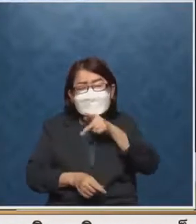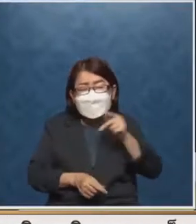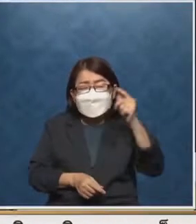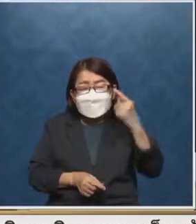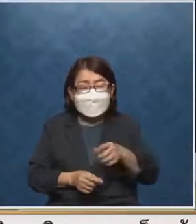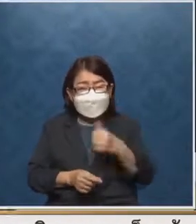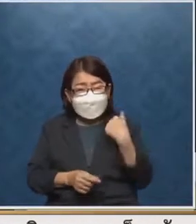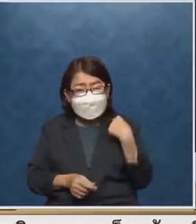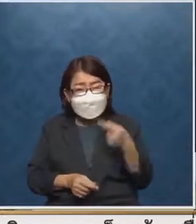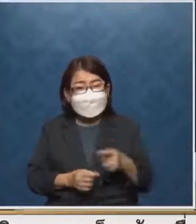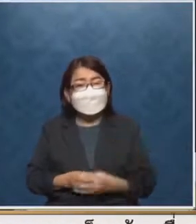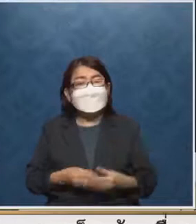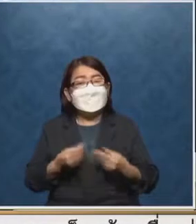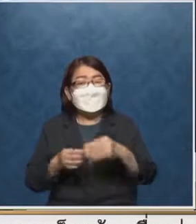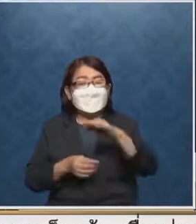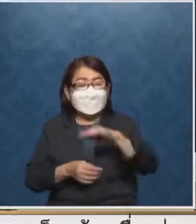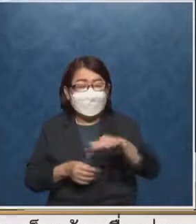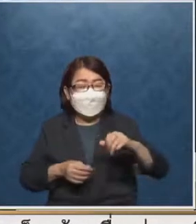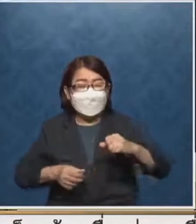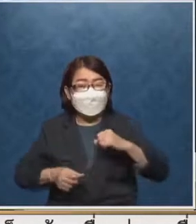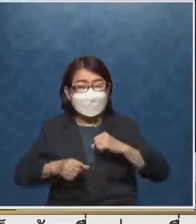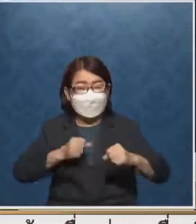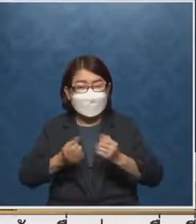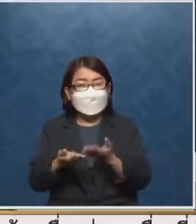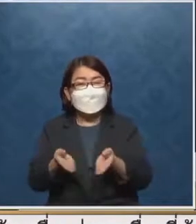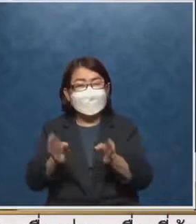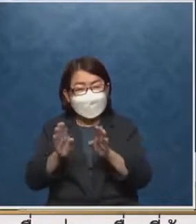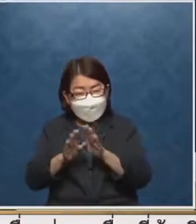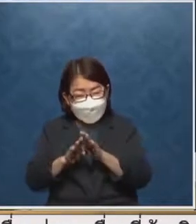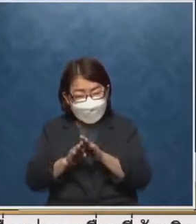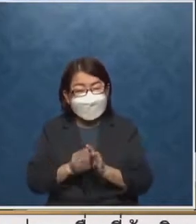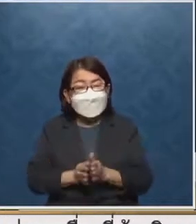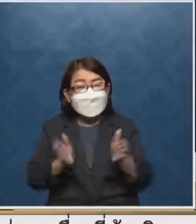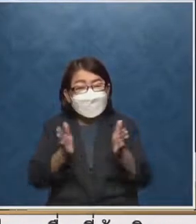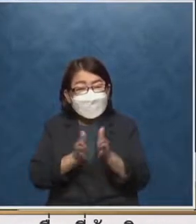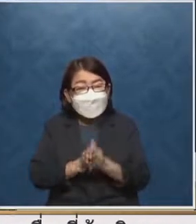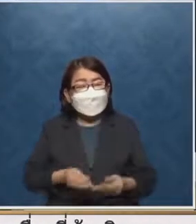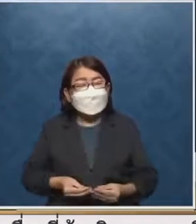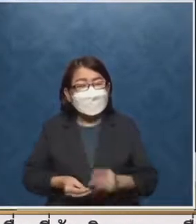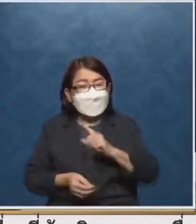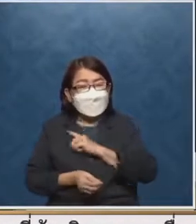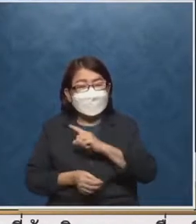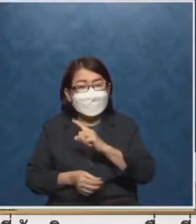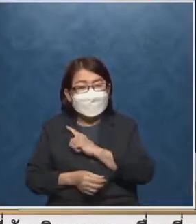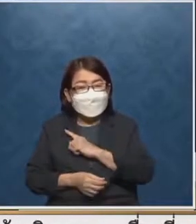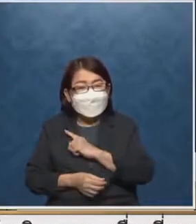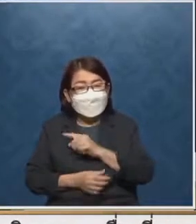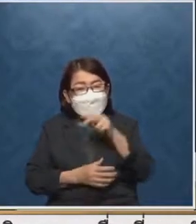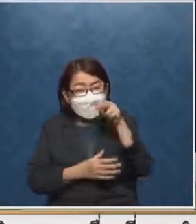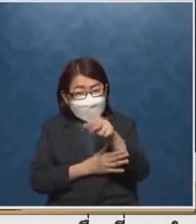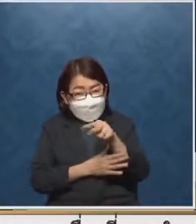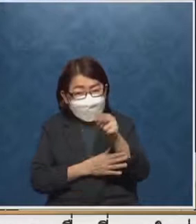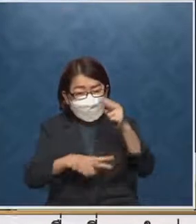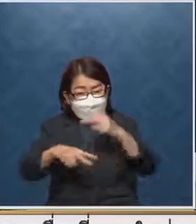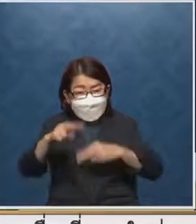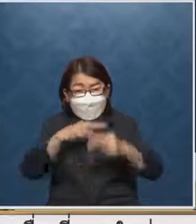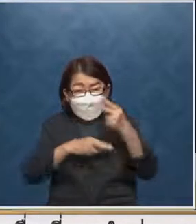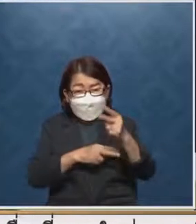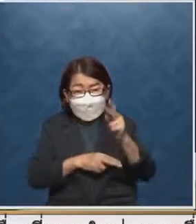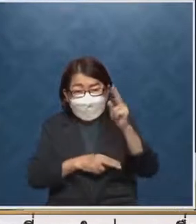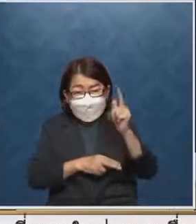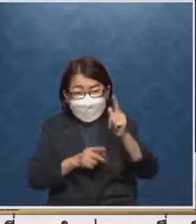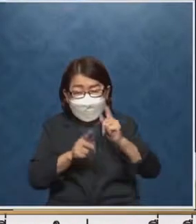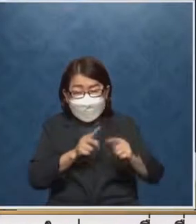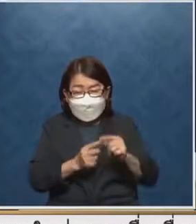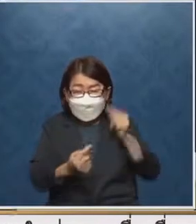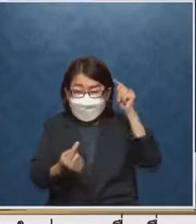นและครอบครัวเป็นสำคัญพร้อมทั้งมีบทบาทหน้าที่ในการเฝ้าระวังสื่อที่คำนึงถึง